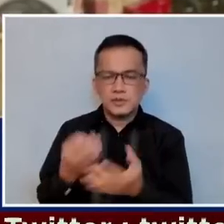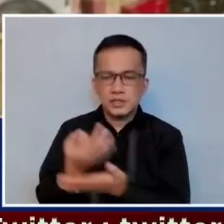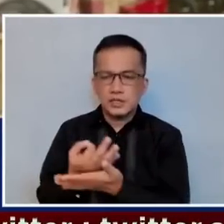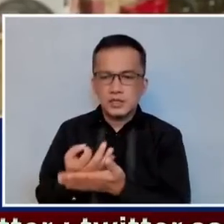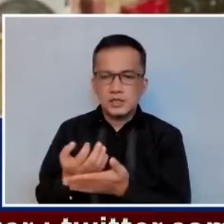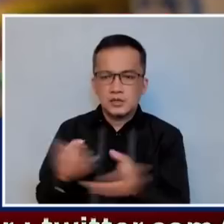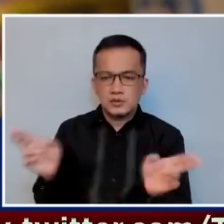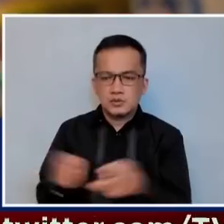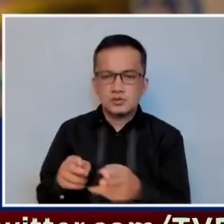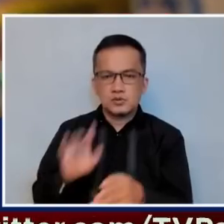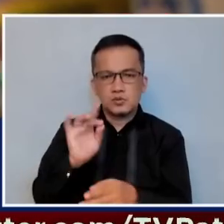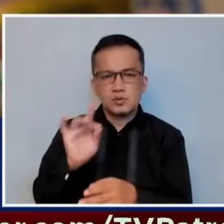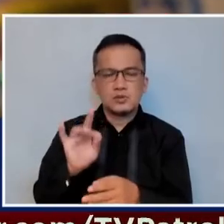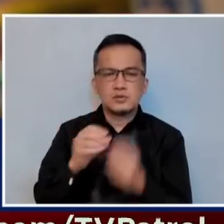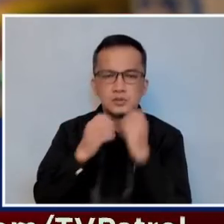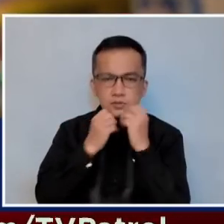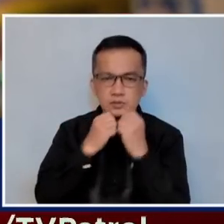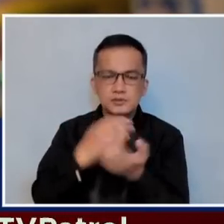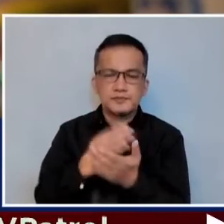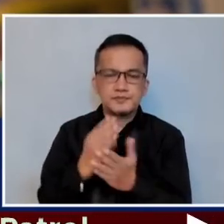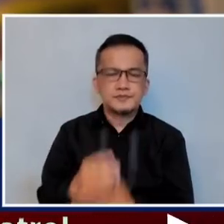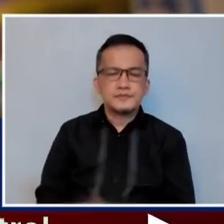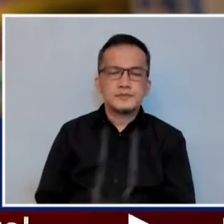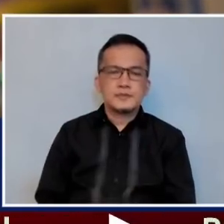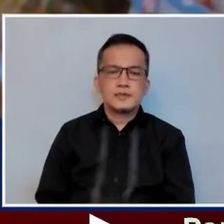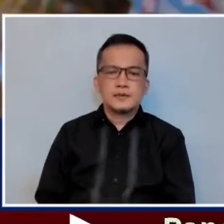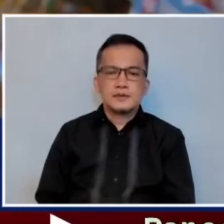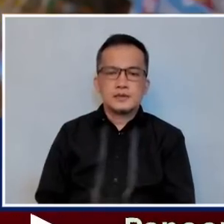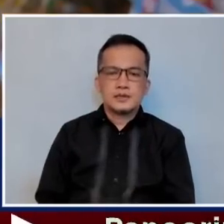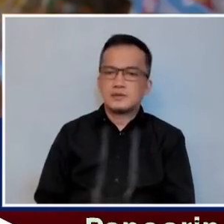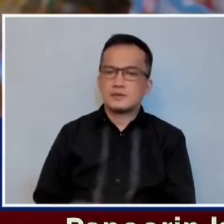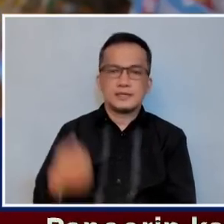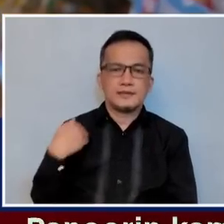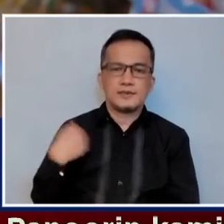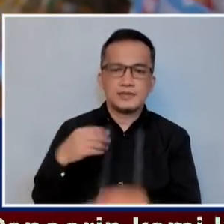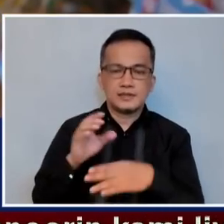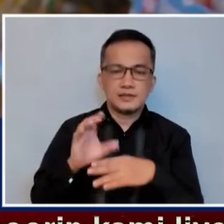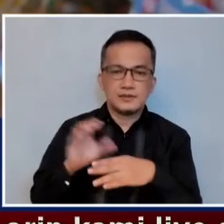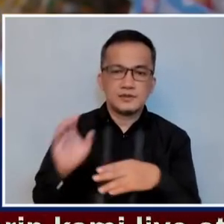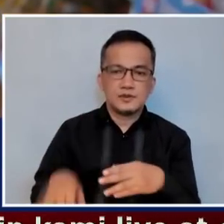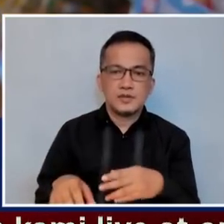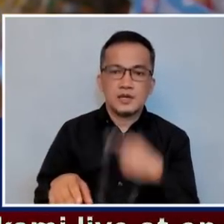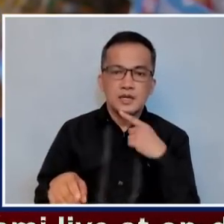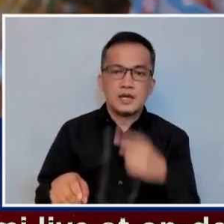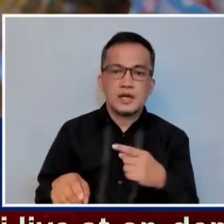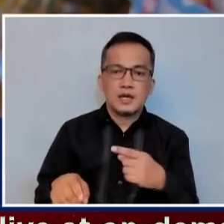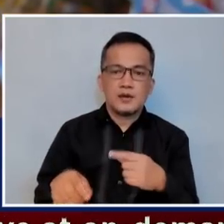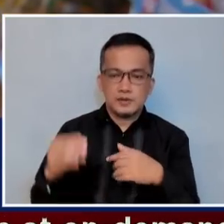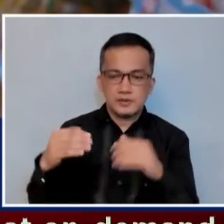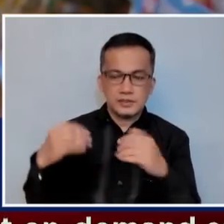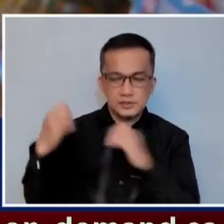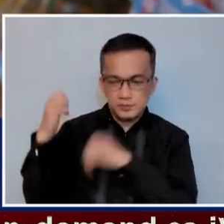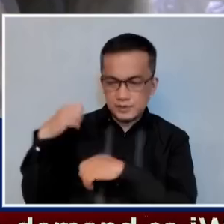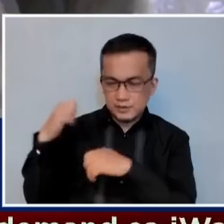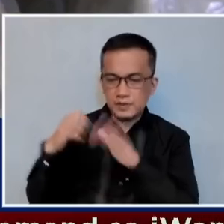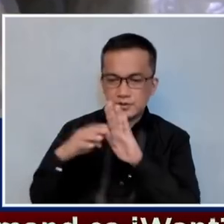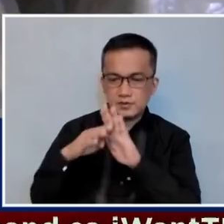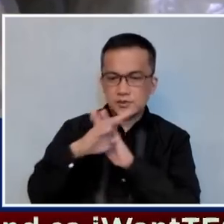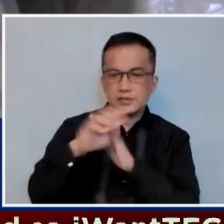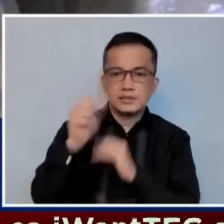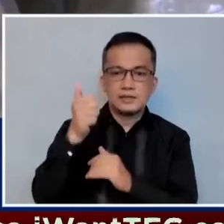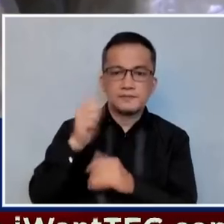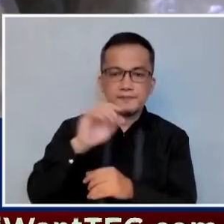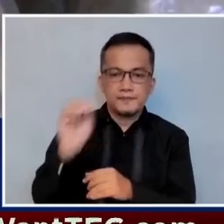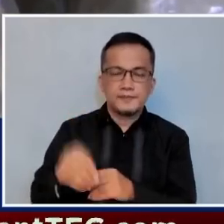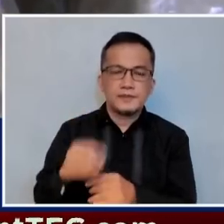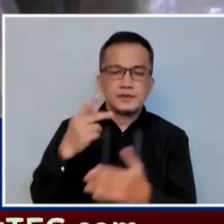ang napagkasya ko. Hindi pa nagtatapos dyan dahil inaasa ang tataas pa ng 10% ang presyo